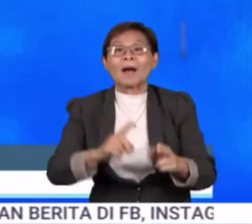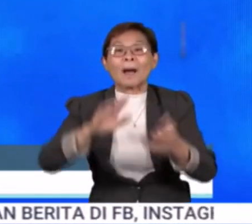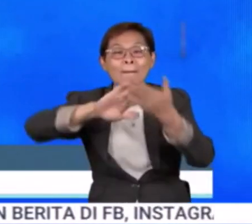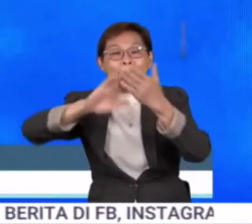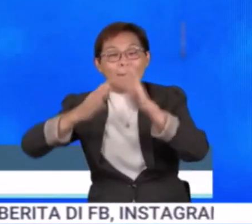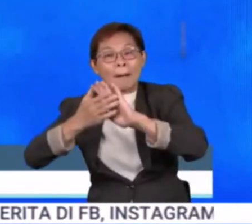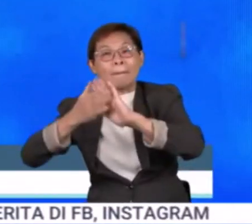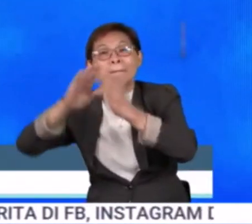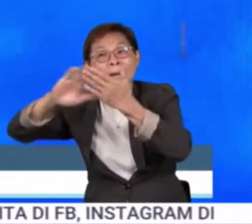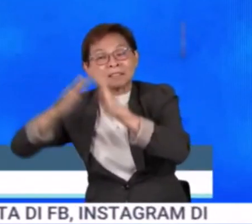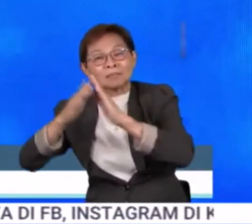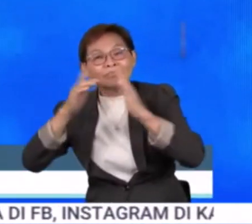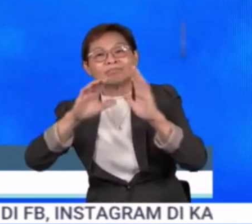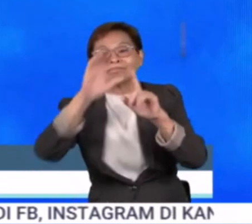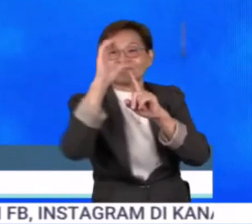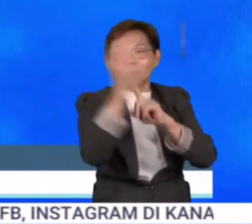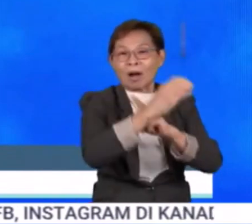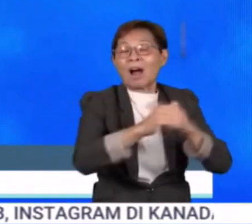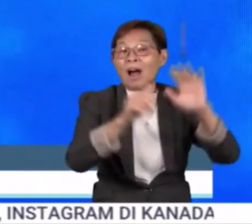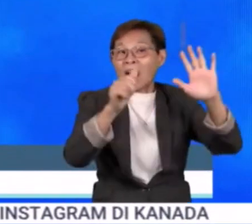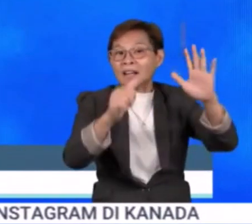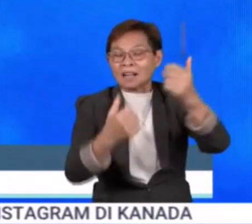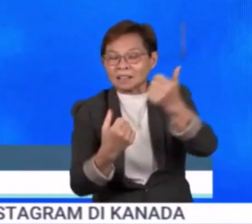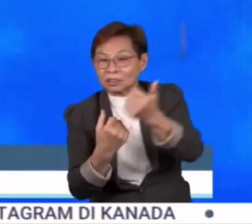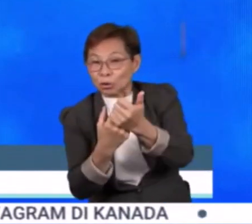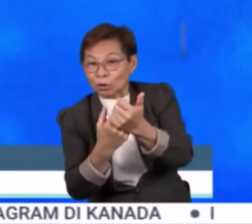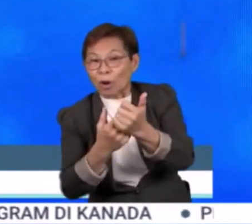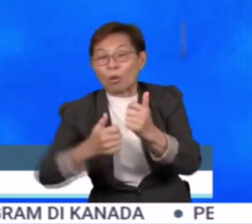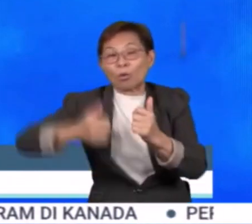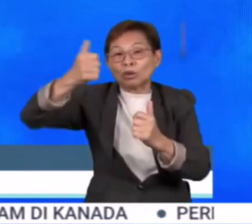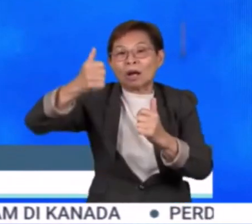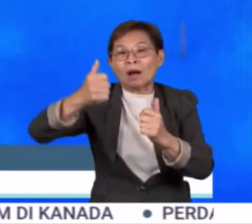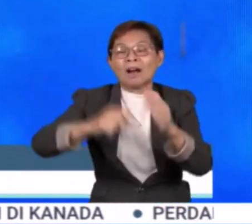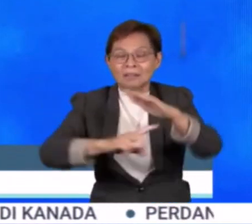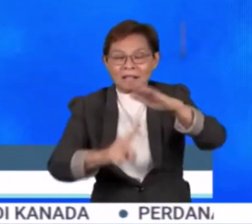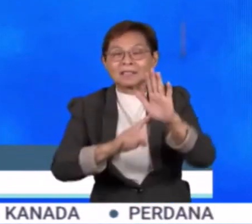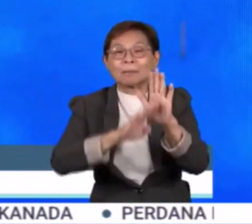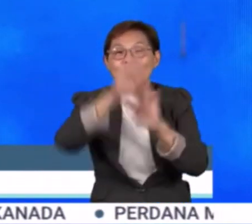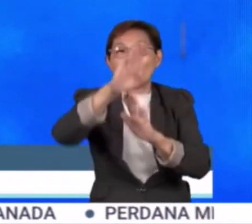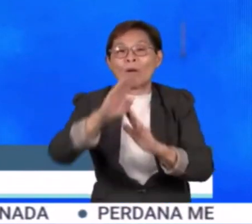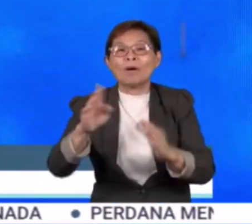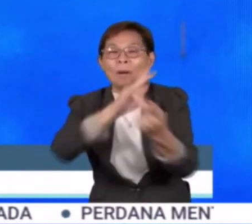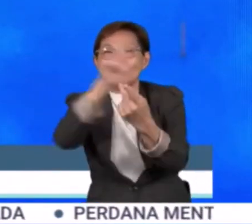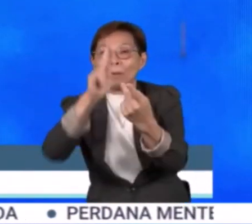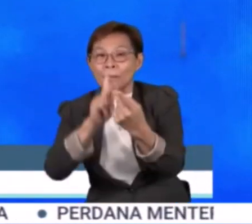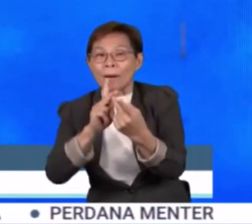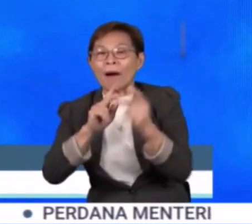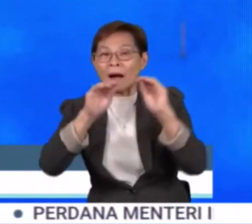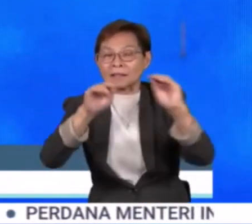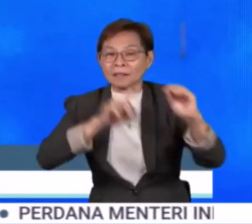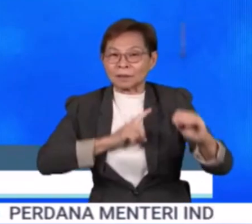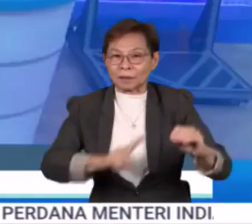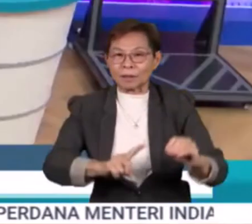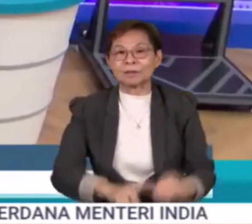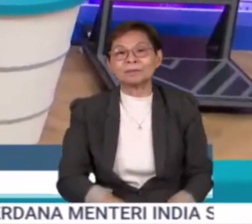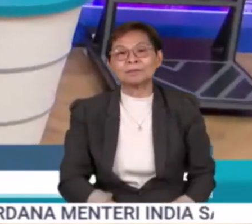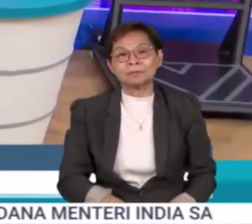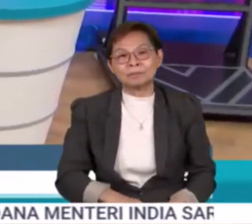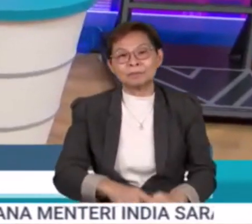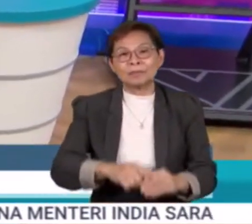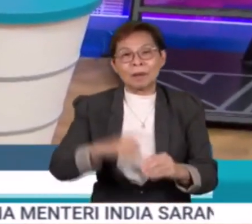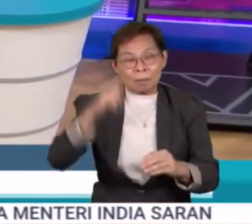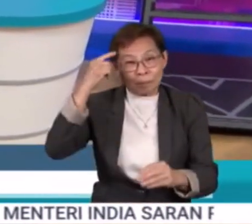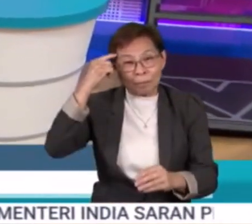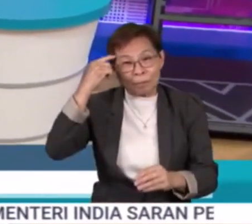bertamadun. Ia dikukuh dengan 6 tunggak utama dasar Madani yang menepati ajaran Islam. Mudir Akademi Pemikiran